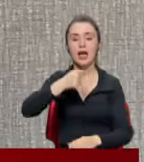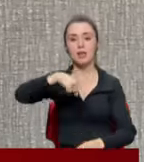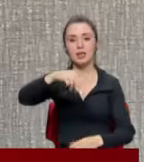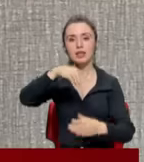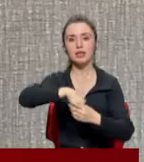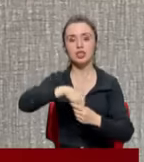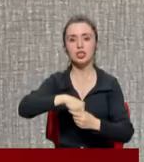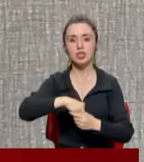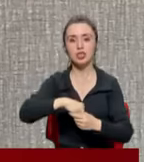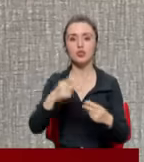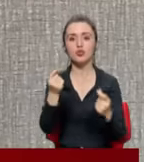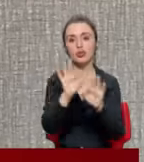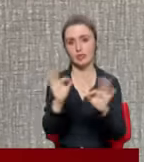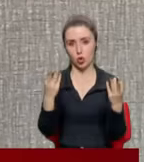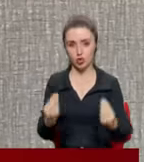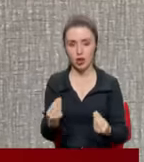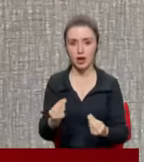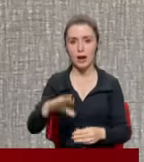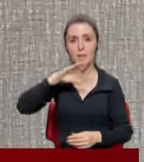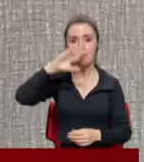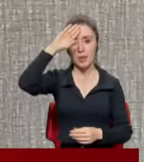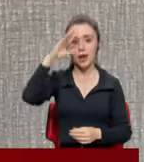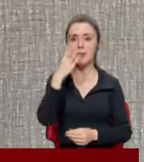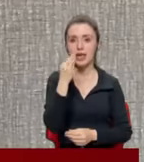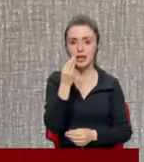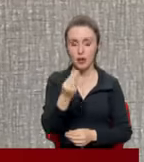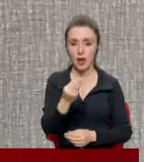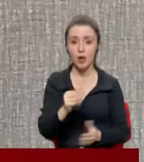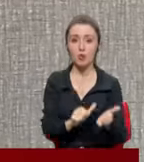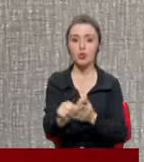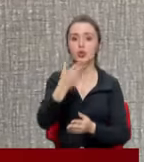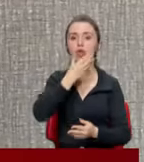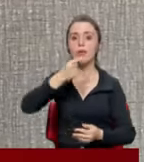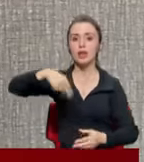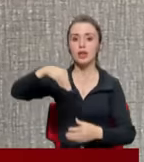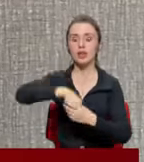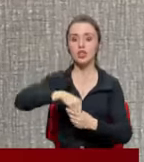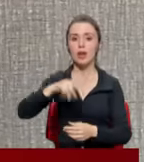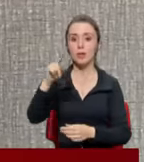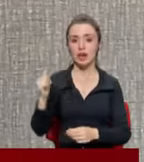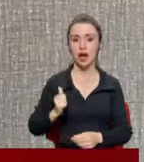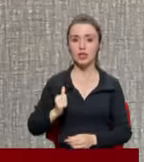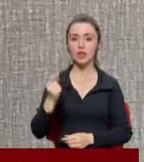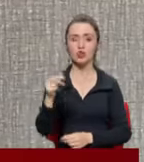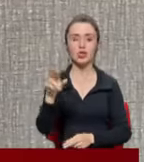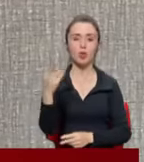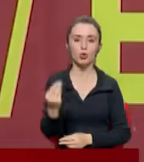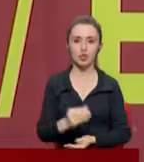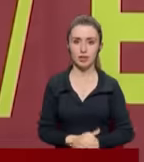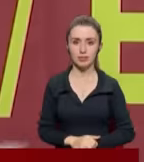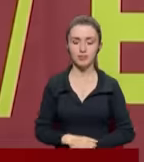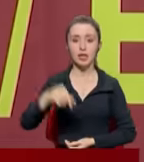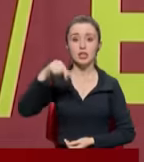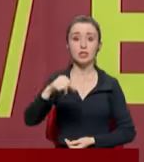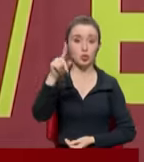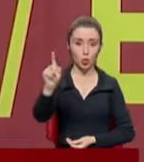için tamamen ücretsiz olacak bayram ikramiyesi tüm emeklilere bir asgari ücret kadar olacak